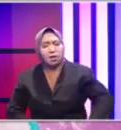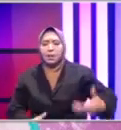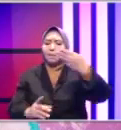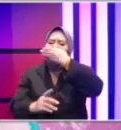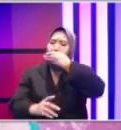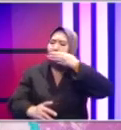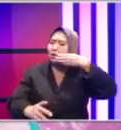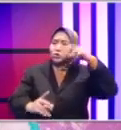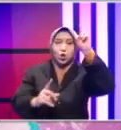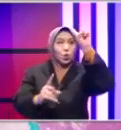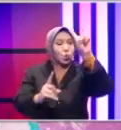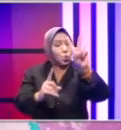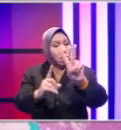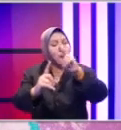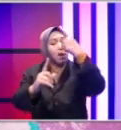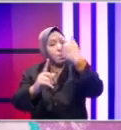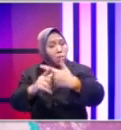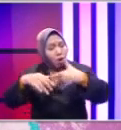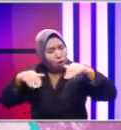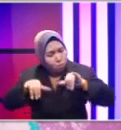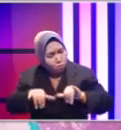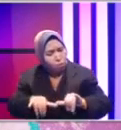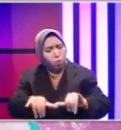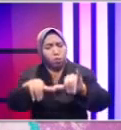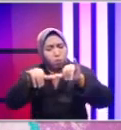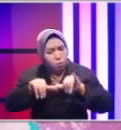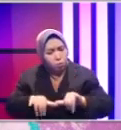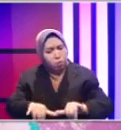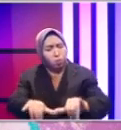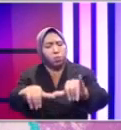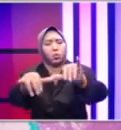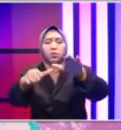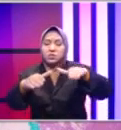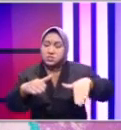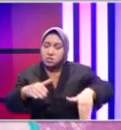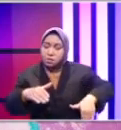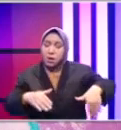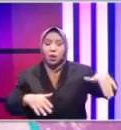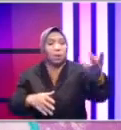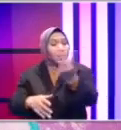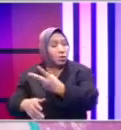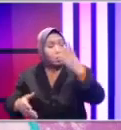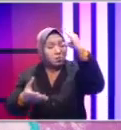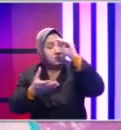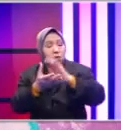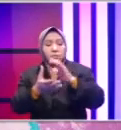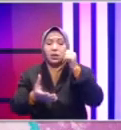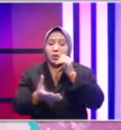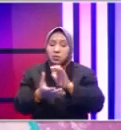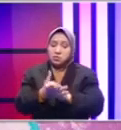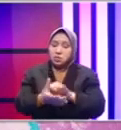biaya ini minum cowbelly Eyed tak